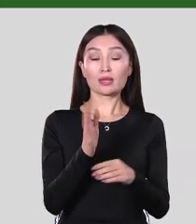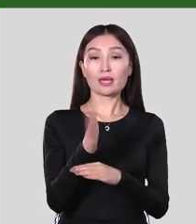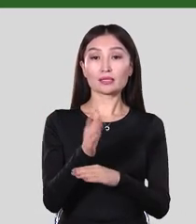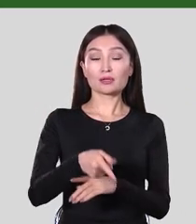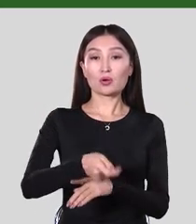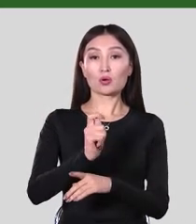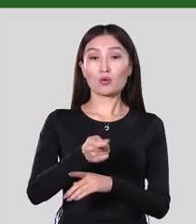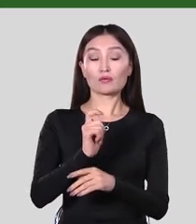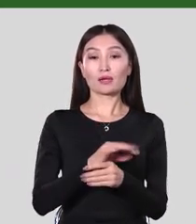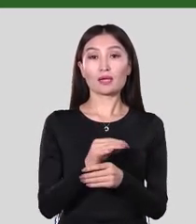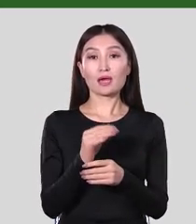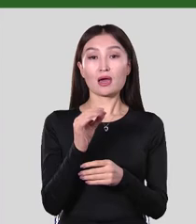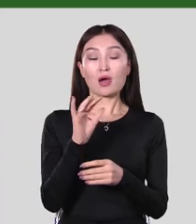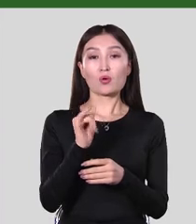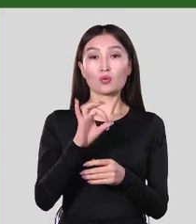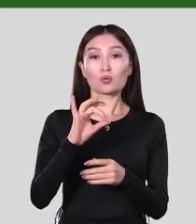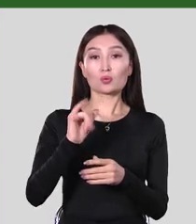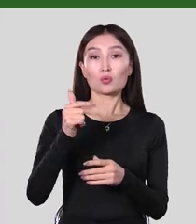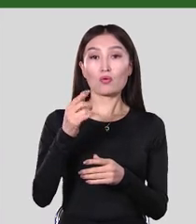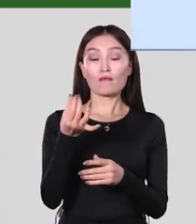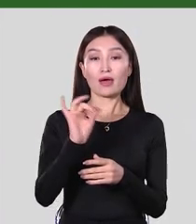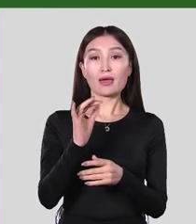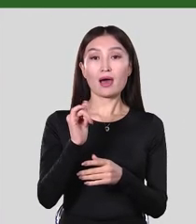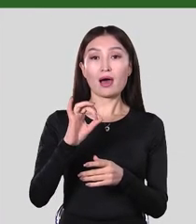и Уругвае индейцев нет почти совсем.